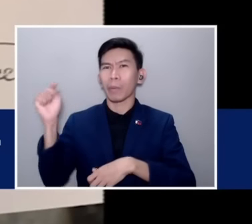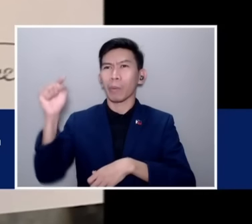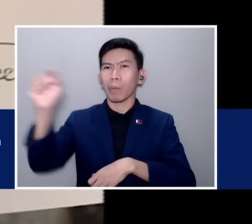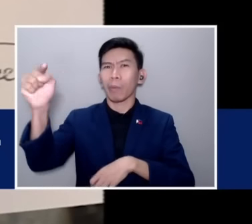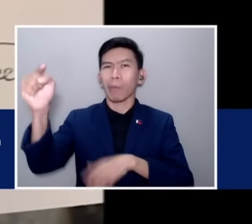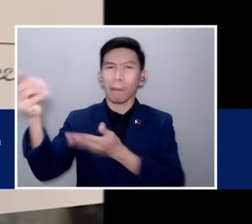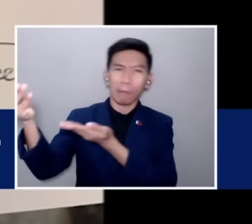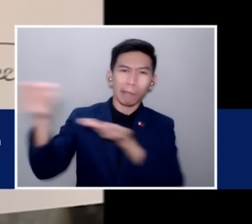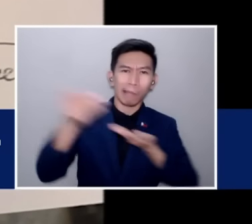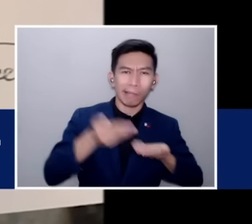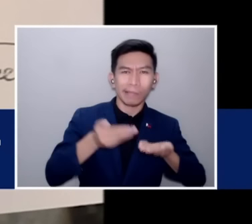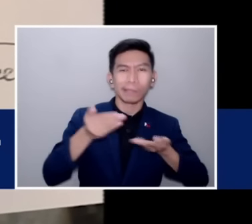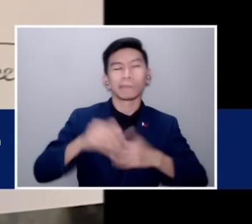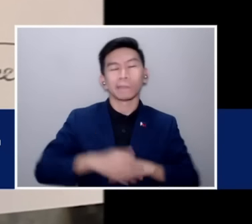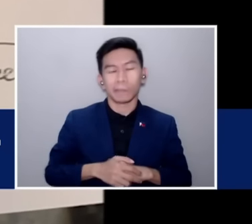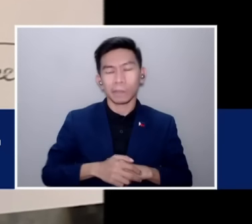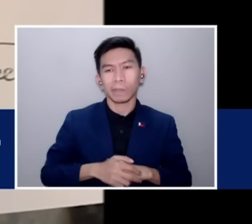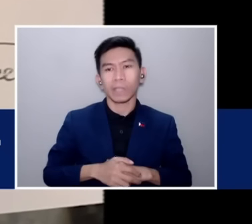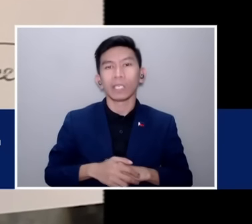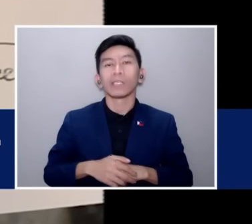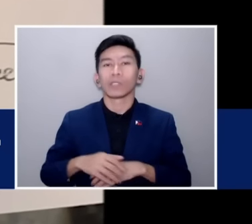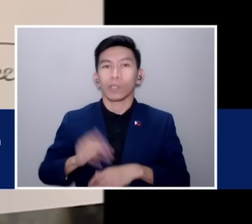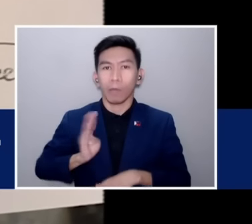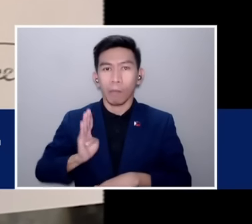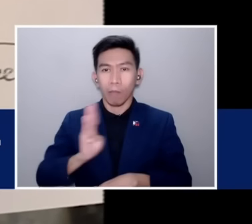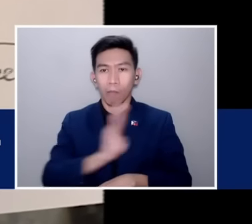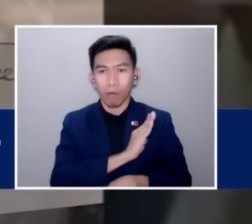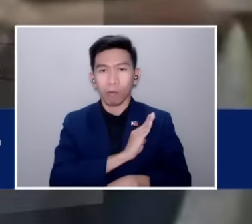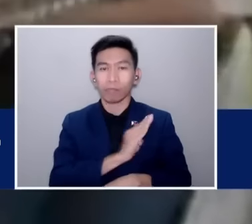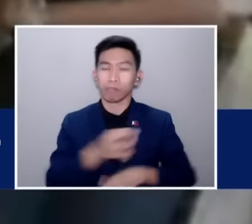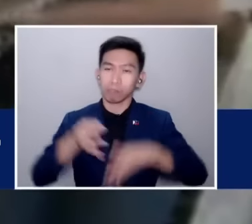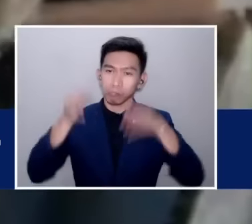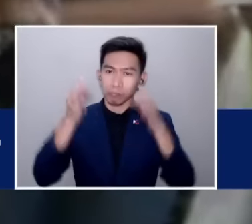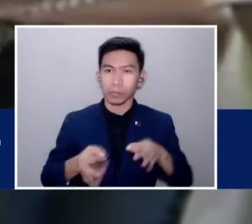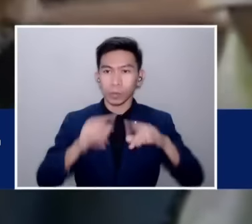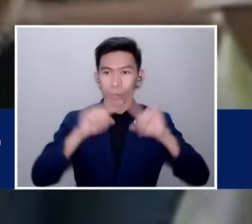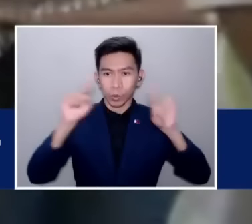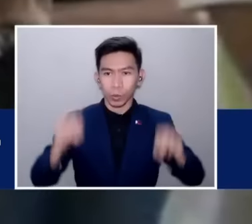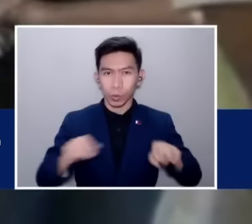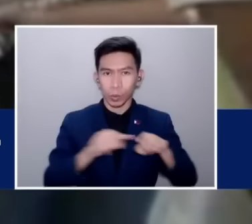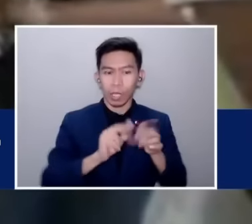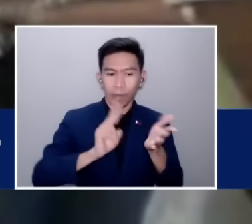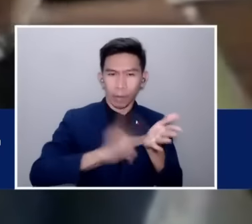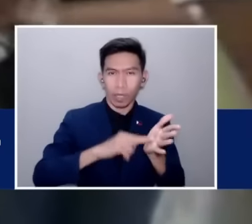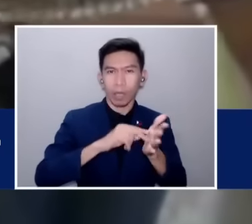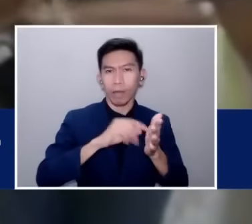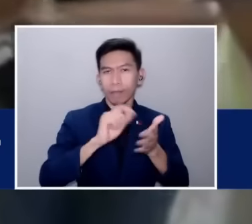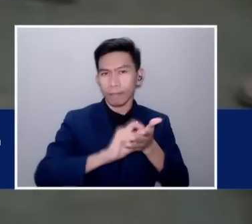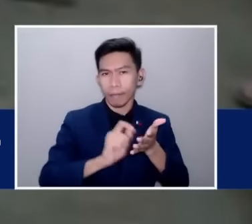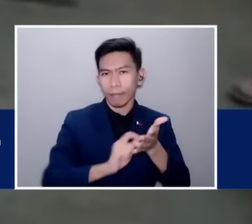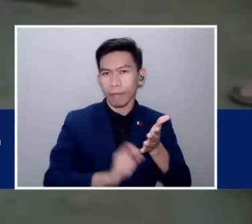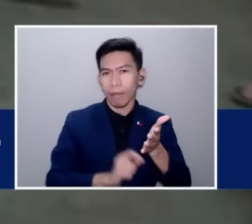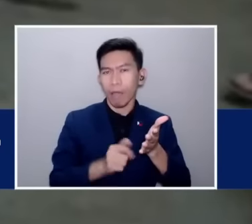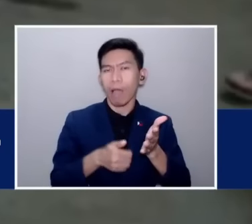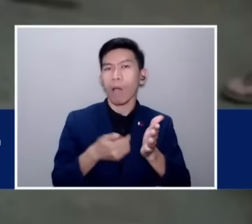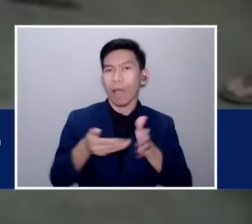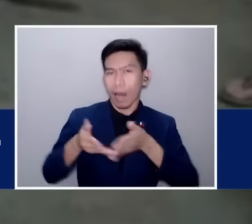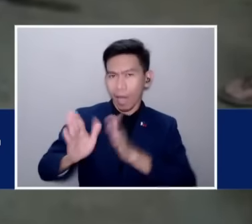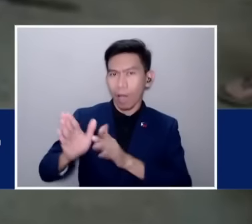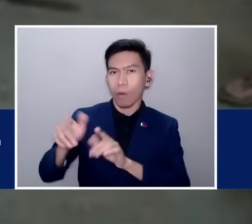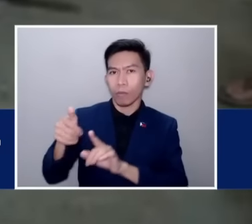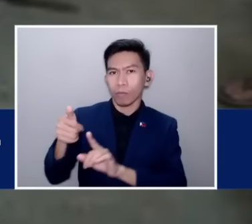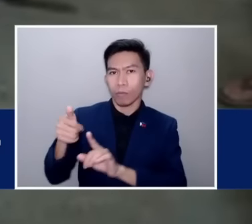solusyon ng Board of Election Inspectors, pinapipirma ng waiver ang botante na nag-ootorisa sa Electoral Board na sila na ang